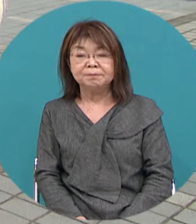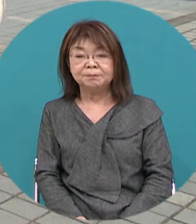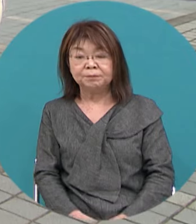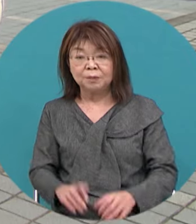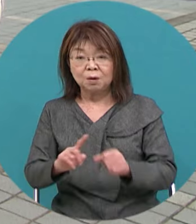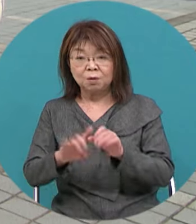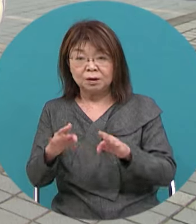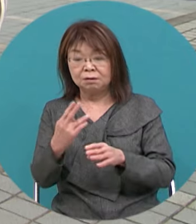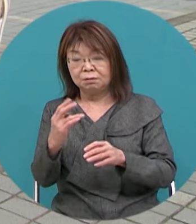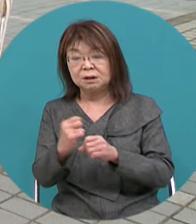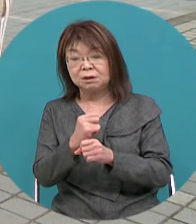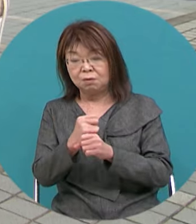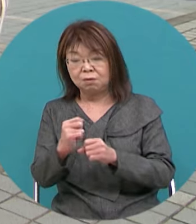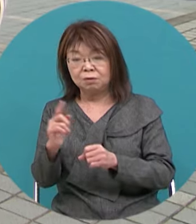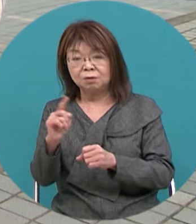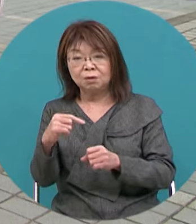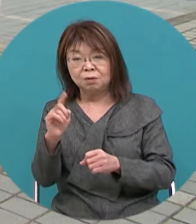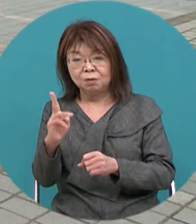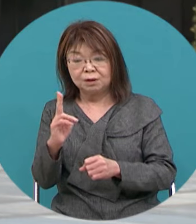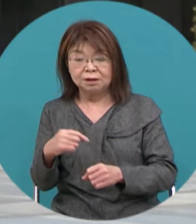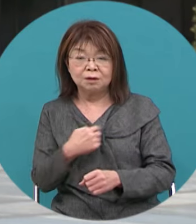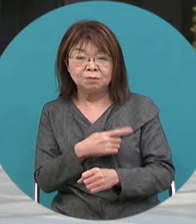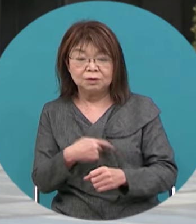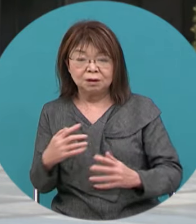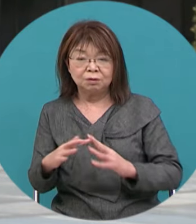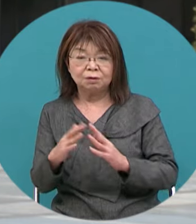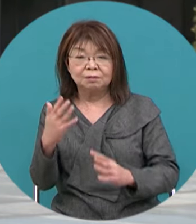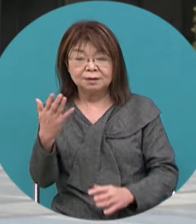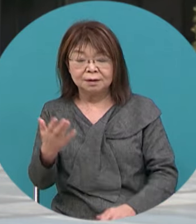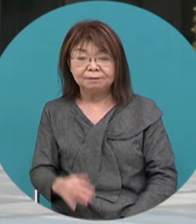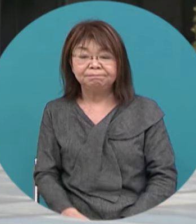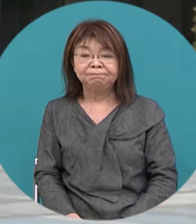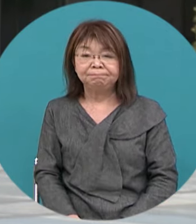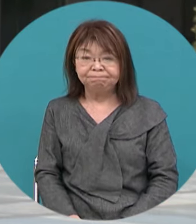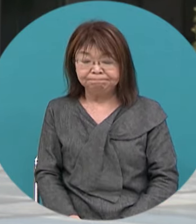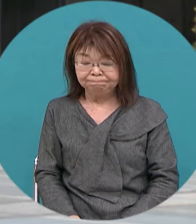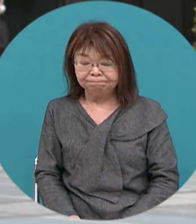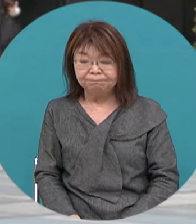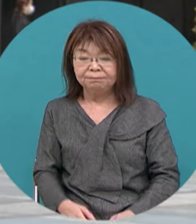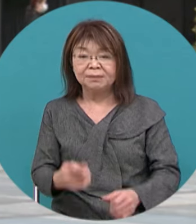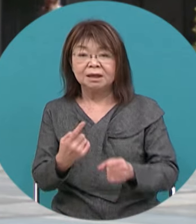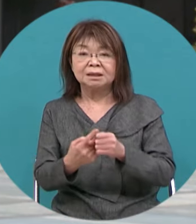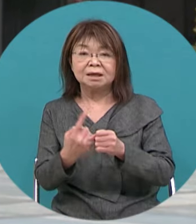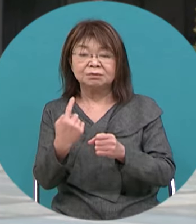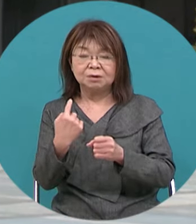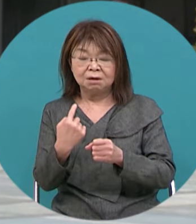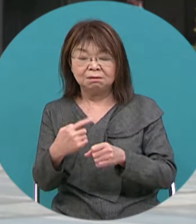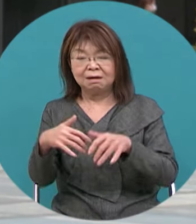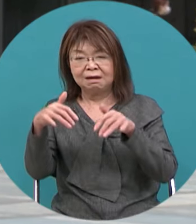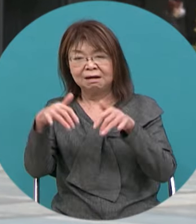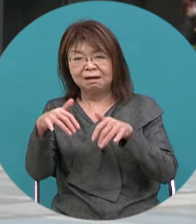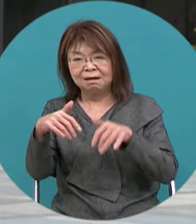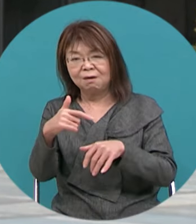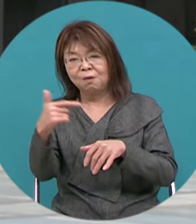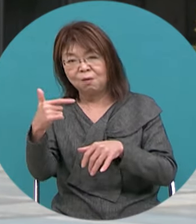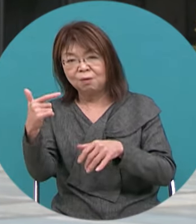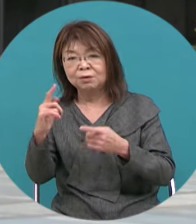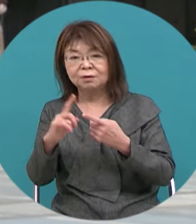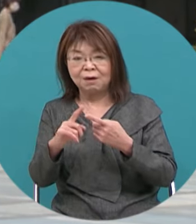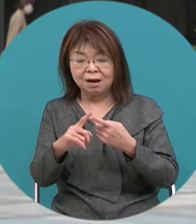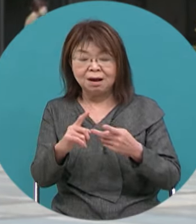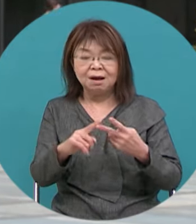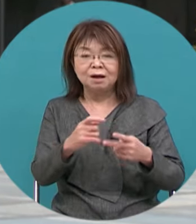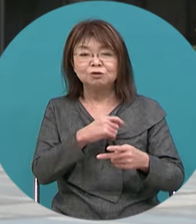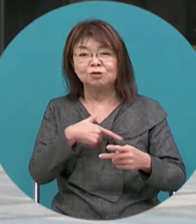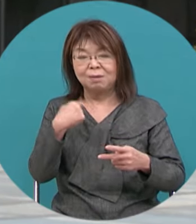今年度事業、どのような気持ちで取り組むか教えてください。 そうですね。昨年は大雨だとか熊の出没